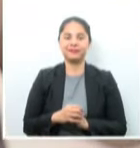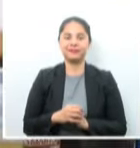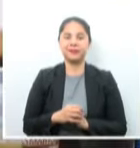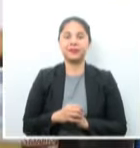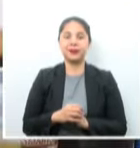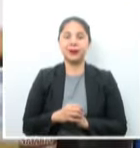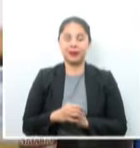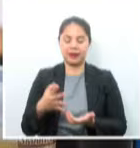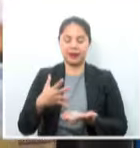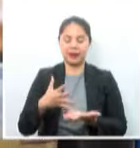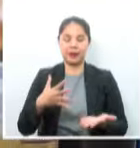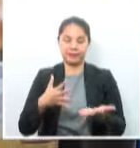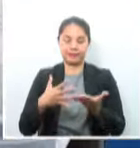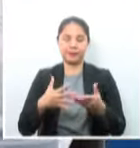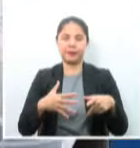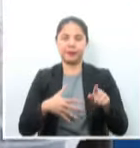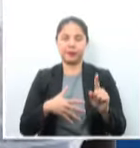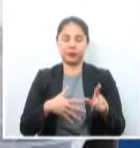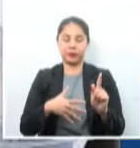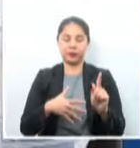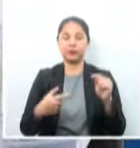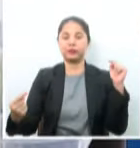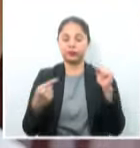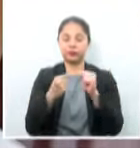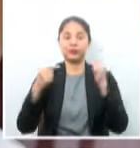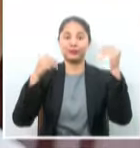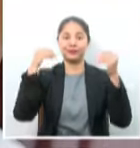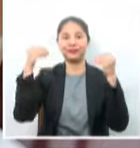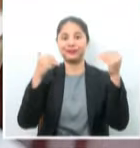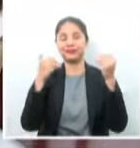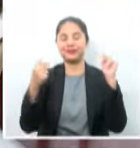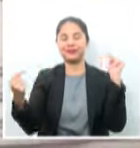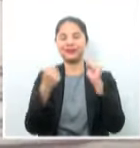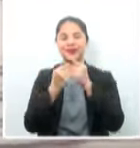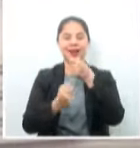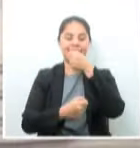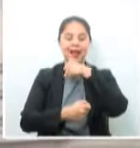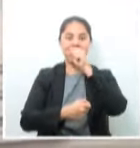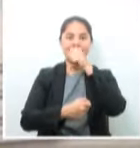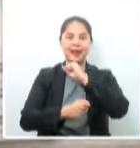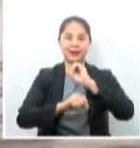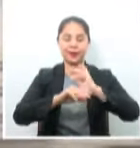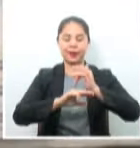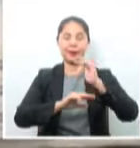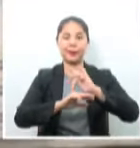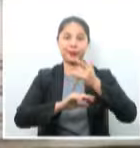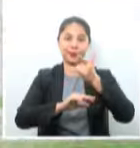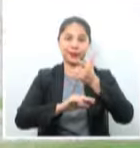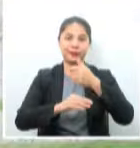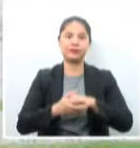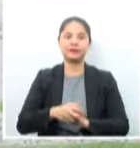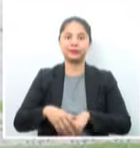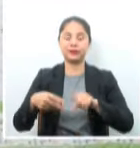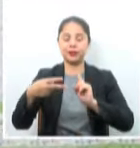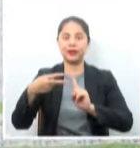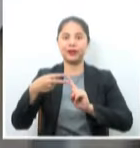ในระดับชั้นประถมศึกษาเรามีกิจกรรมไอศกรีมสมุนไพรกิจกรรมทอง